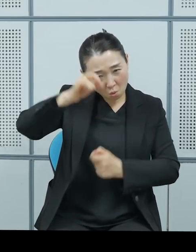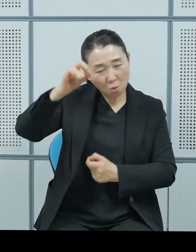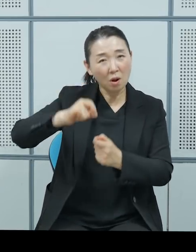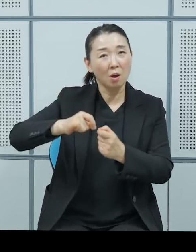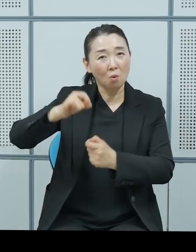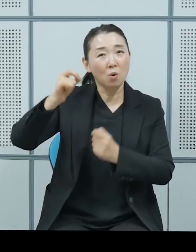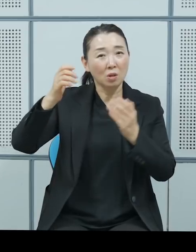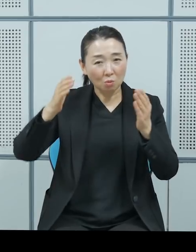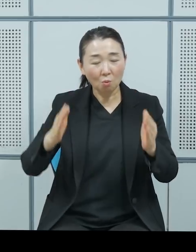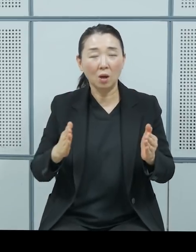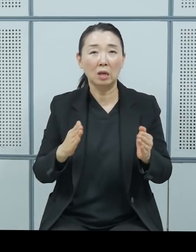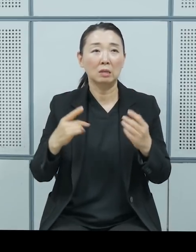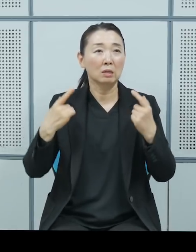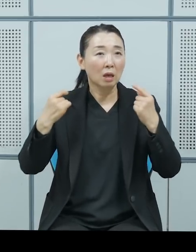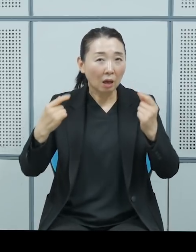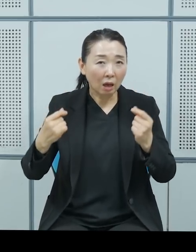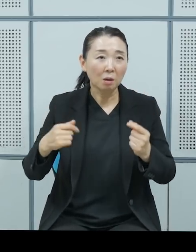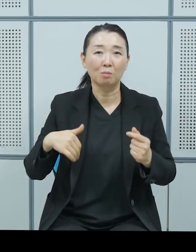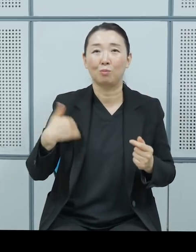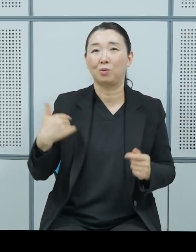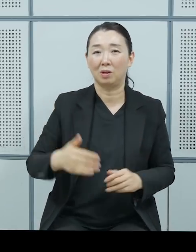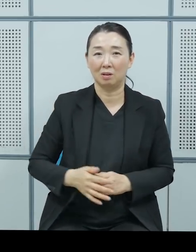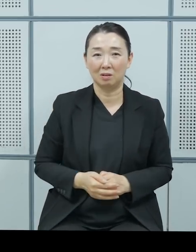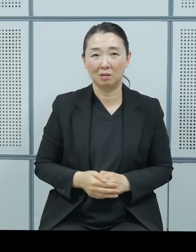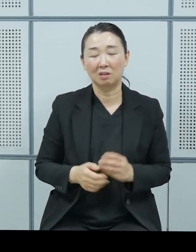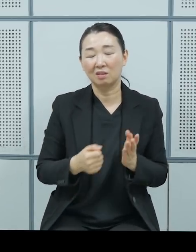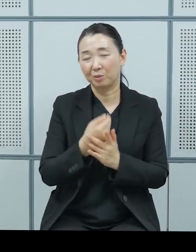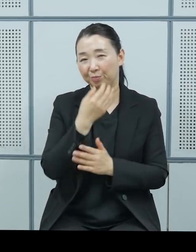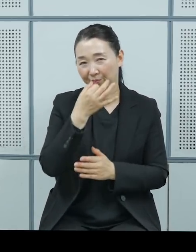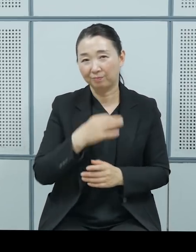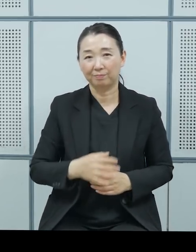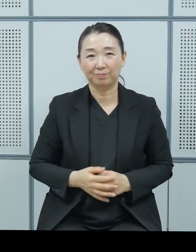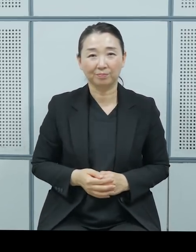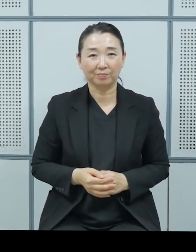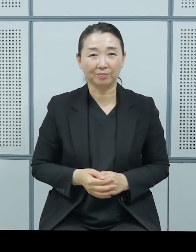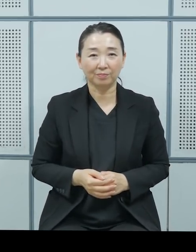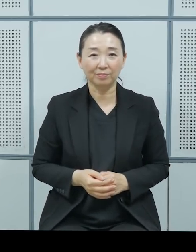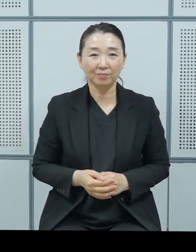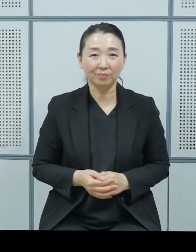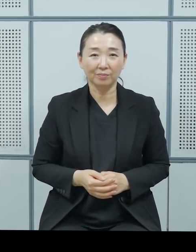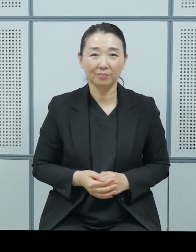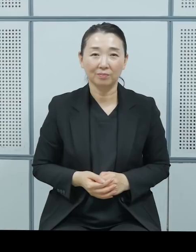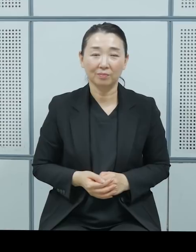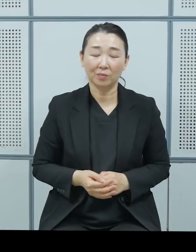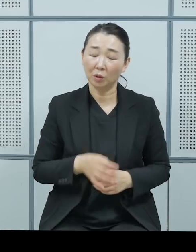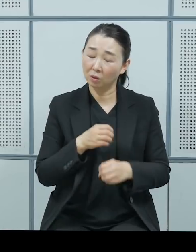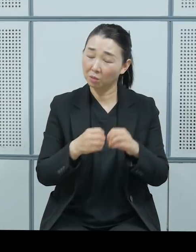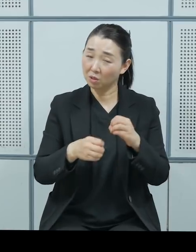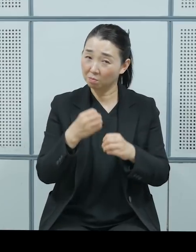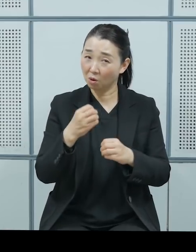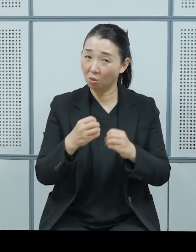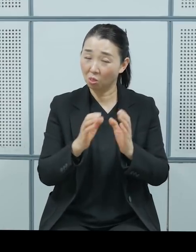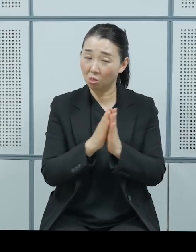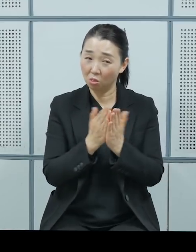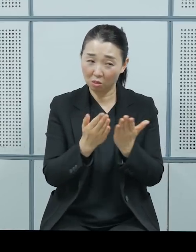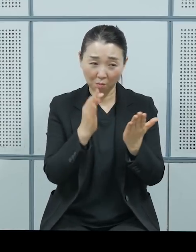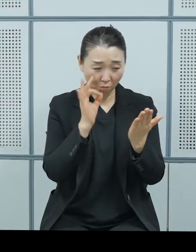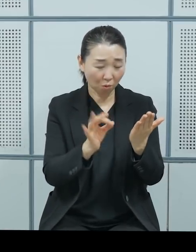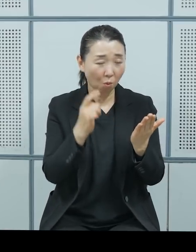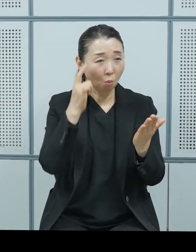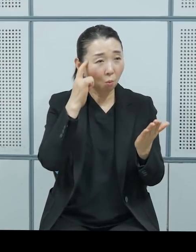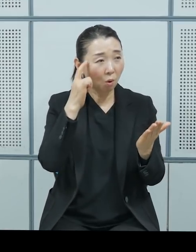얼마나 오랫동안 이게 유지될까 그걸 모르니까 그렇죠. 힘든 거잖아요. 그래서 그런데 이제 시편을 가만히 보면